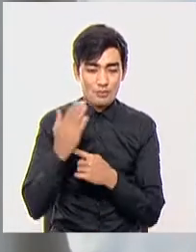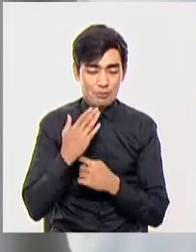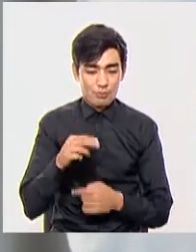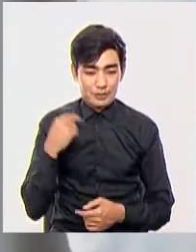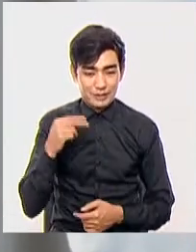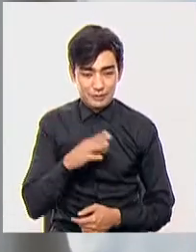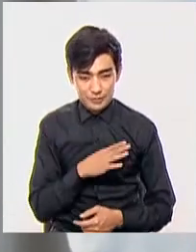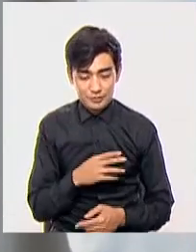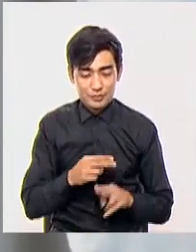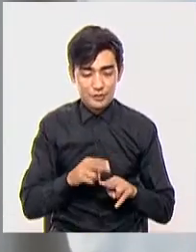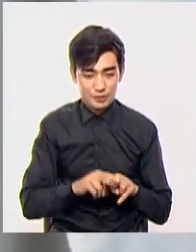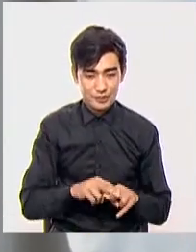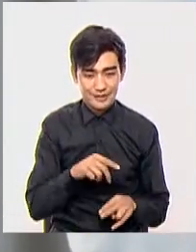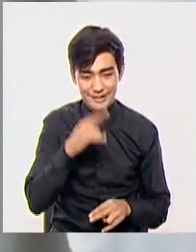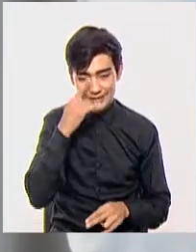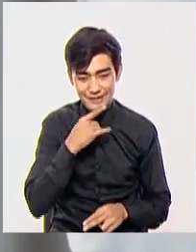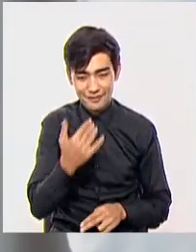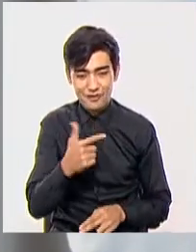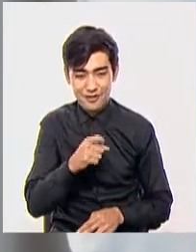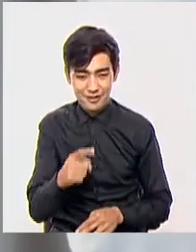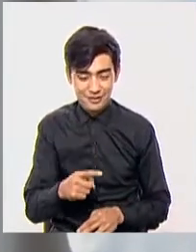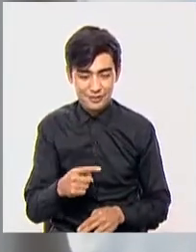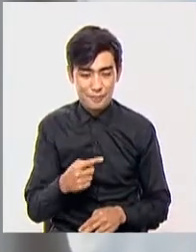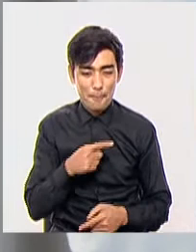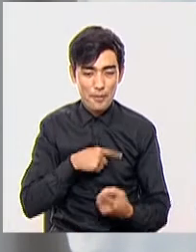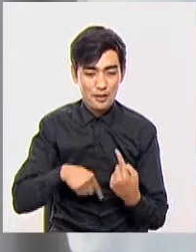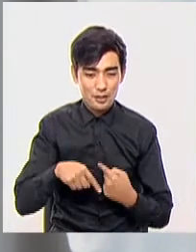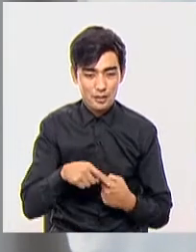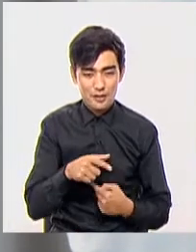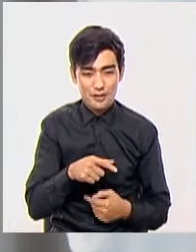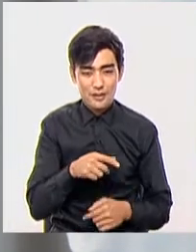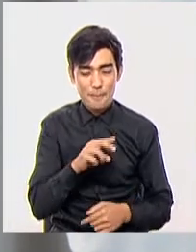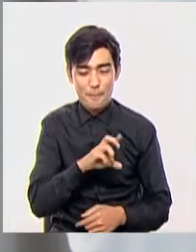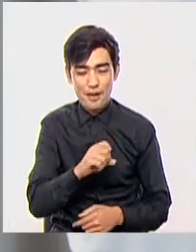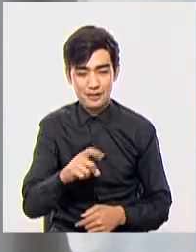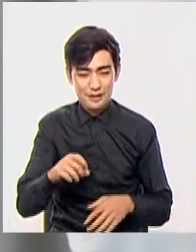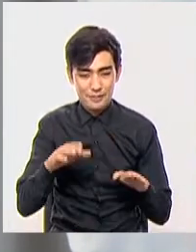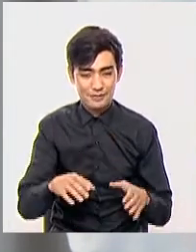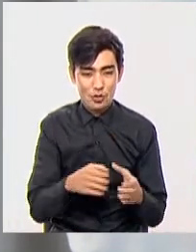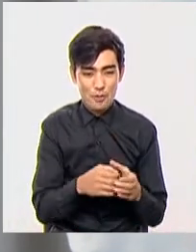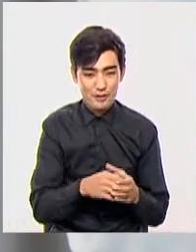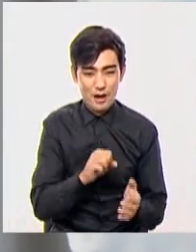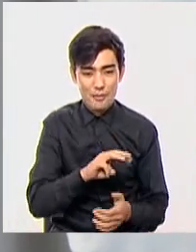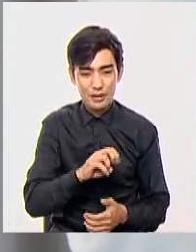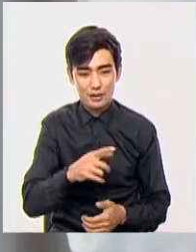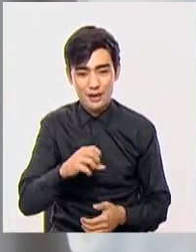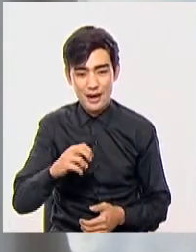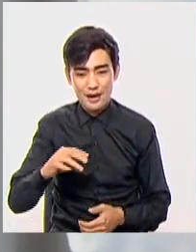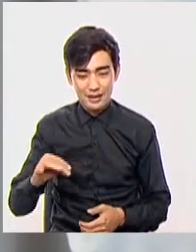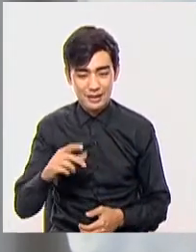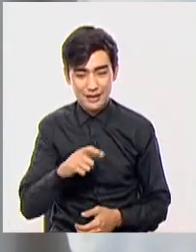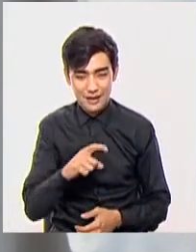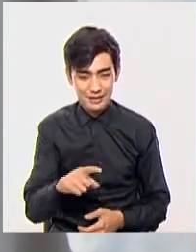увеличению ресурсной базы Казахстана мы на базе существующей компании «Амангельдегаз» в группе